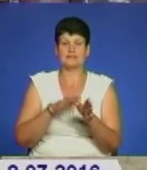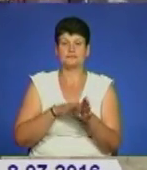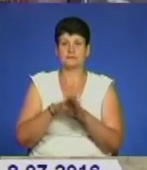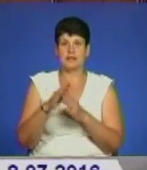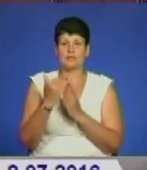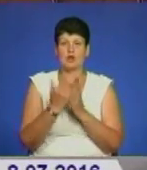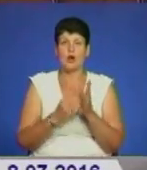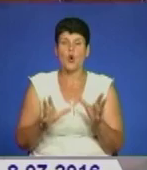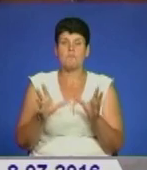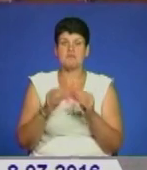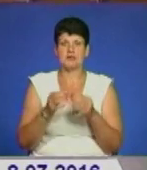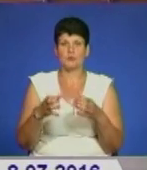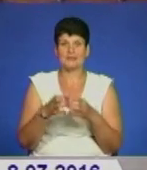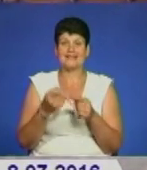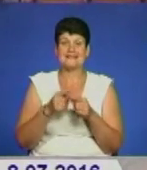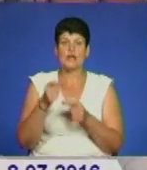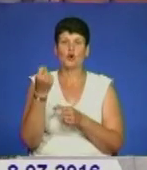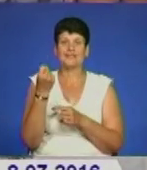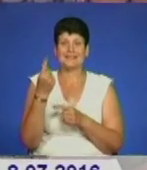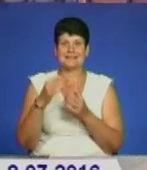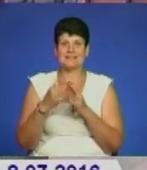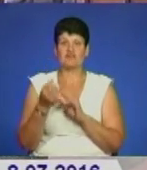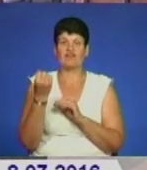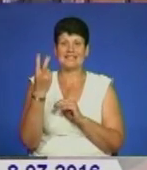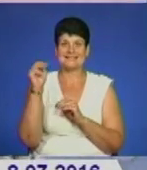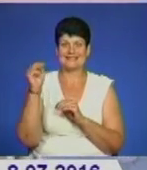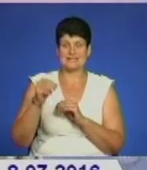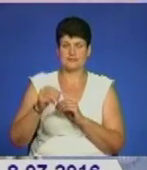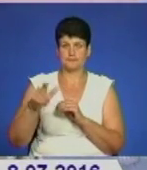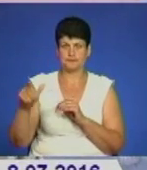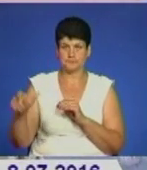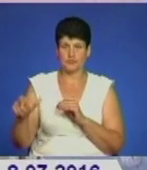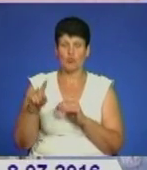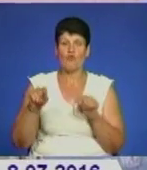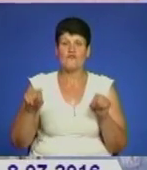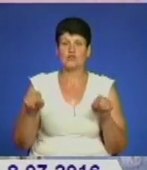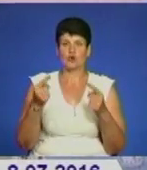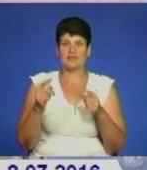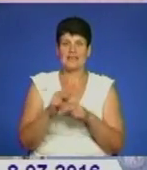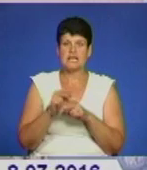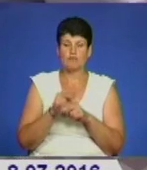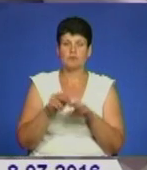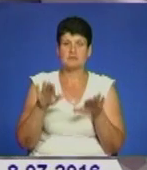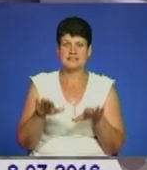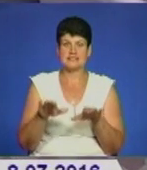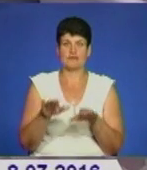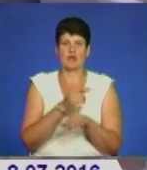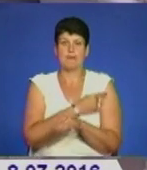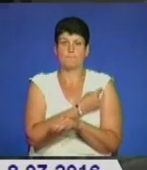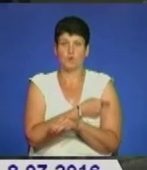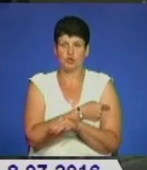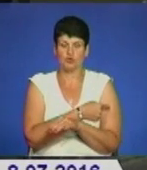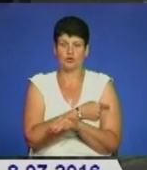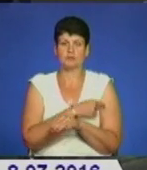об'єднаної громади. А це 11 сіл, майже 12 тисяч жителів. Тому відновлення і ремонт місцевої амбулаторії – тема пік.